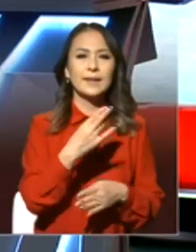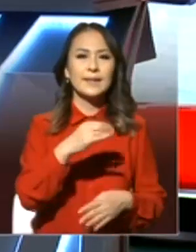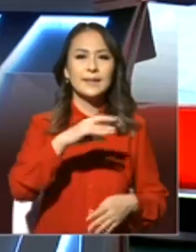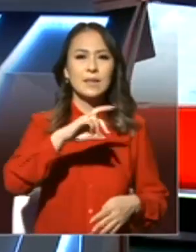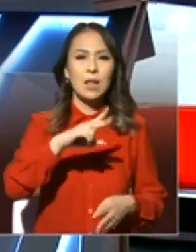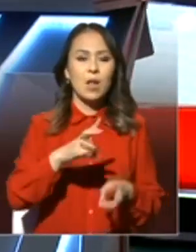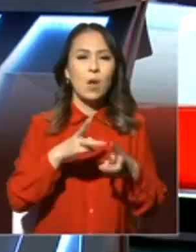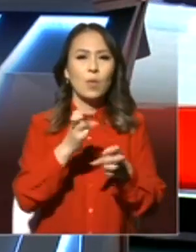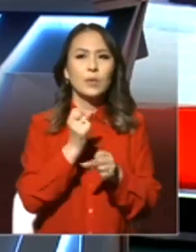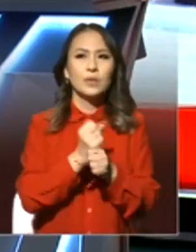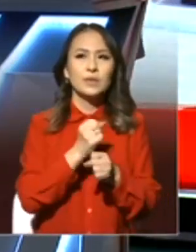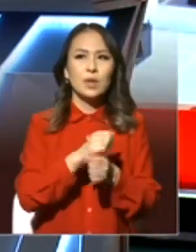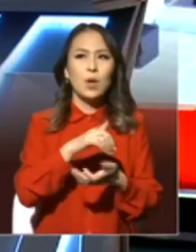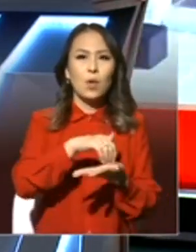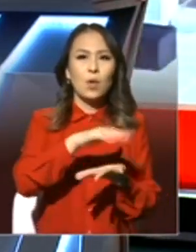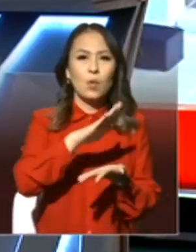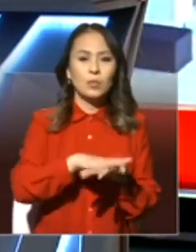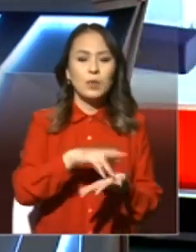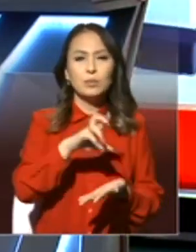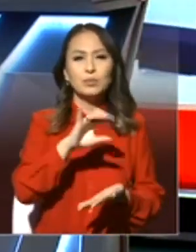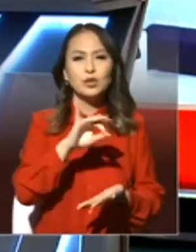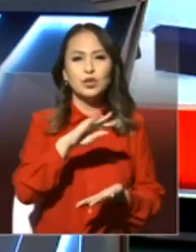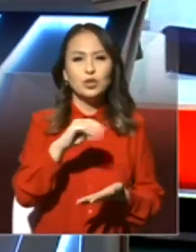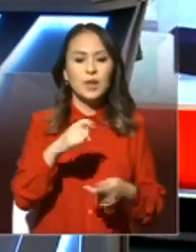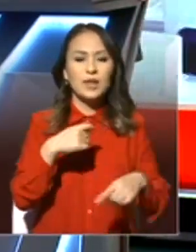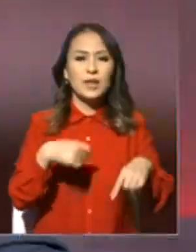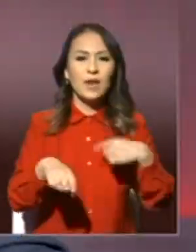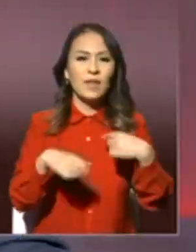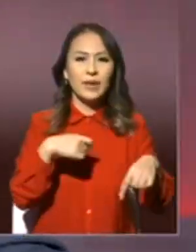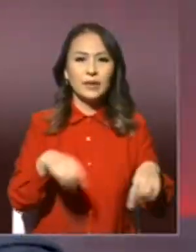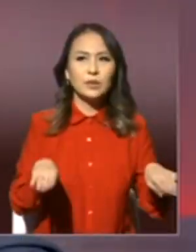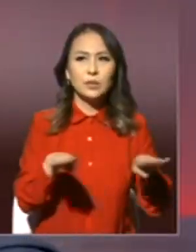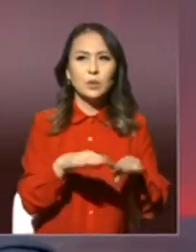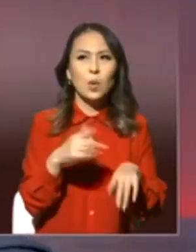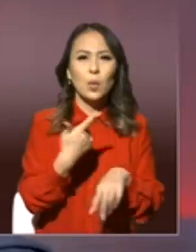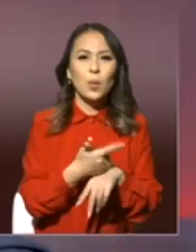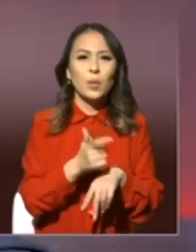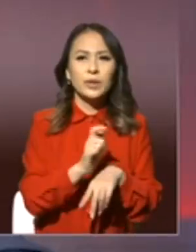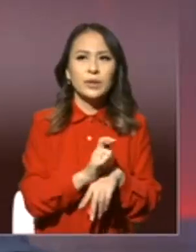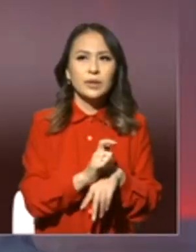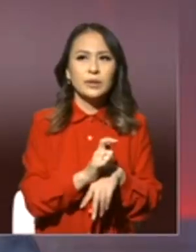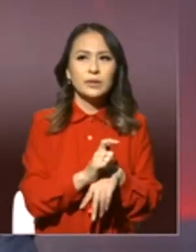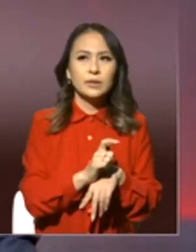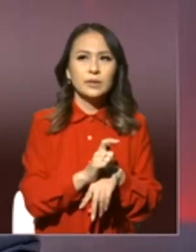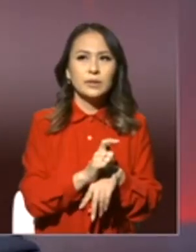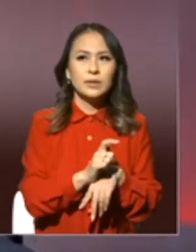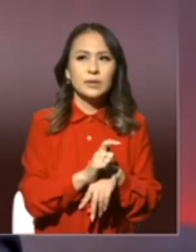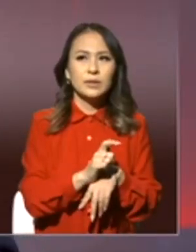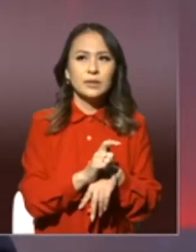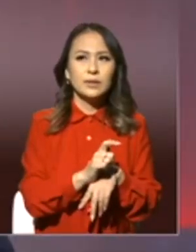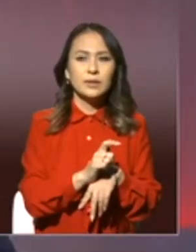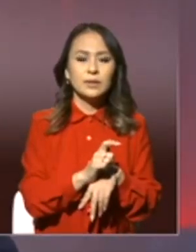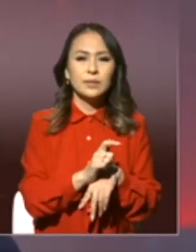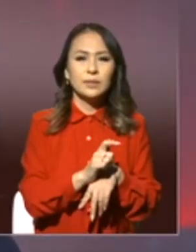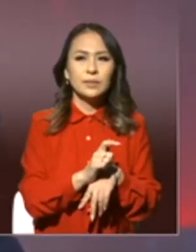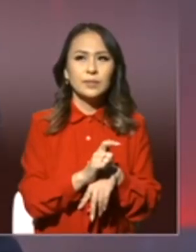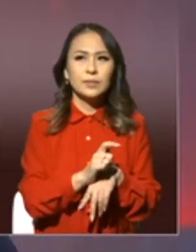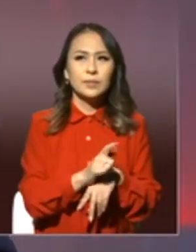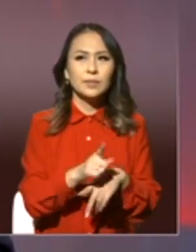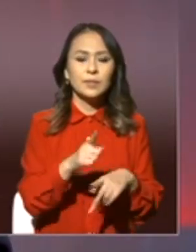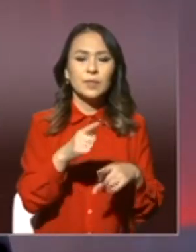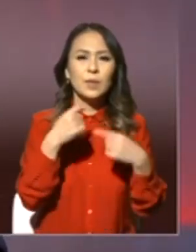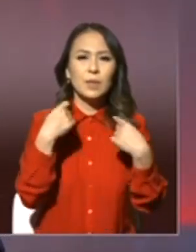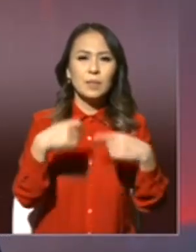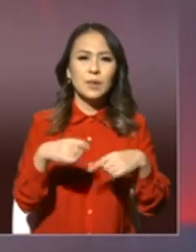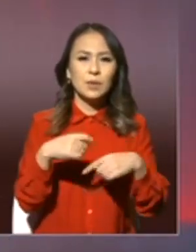бізде көтерме сауда, жаңағы биржа, товарный биржа дейді, сол өте несі, ликвидностьы жаңағы өтімділігі өте